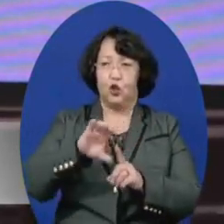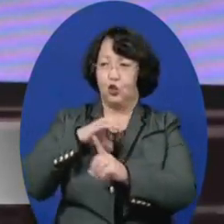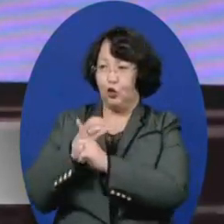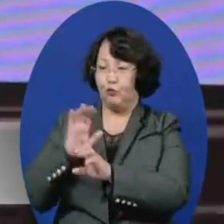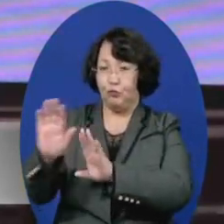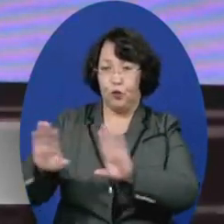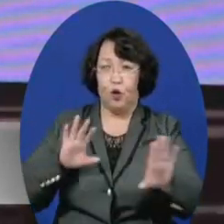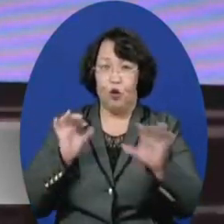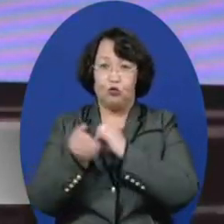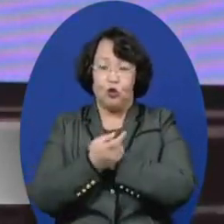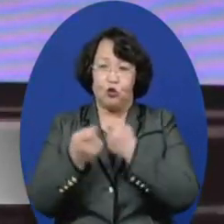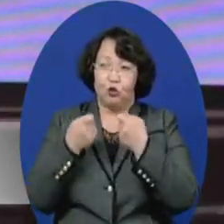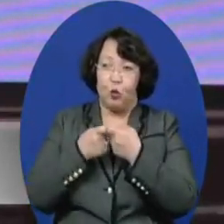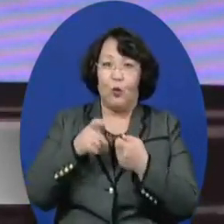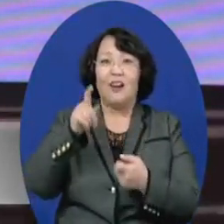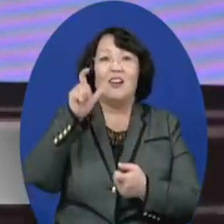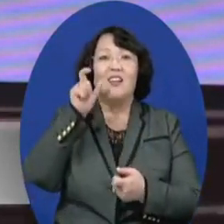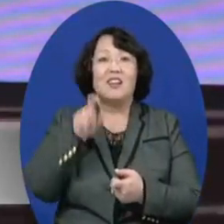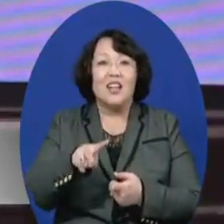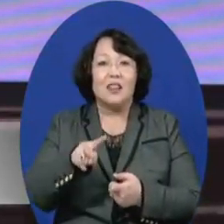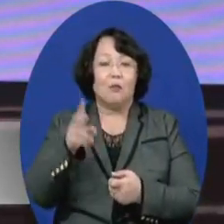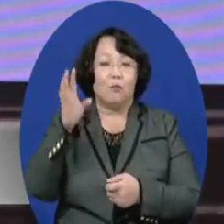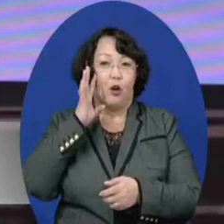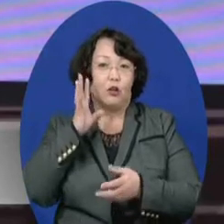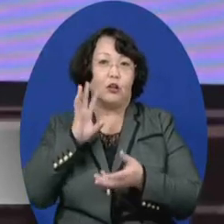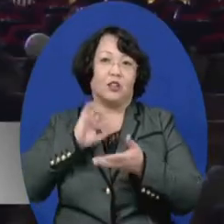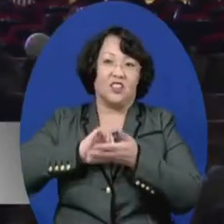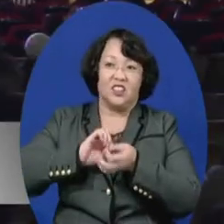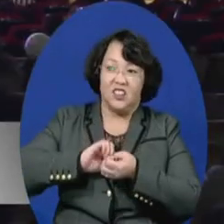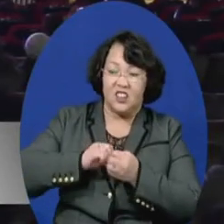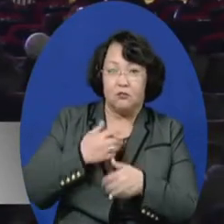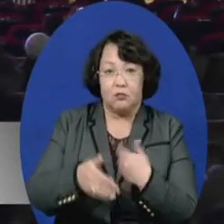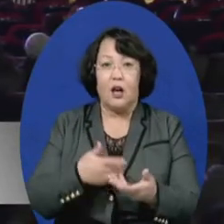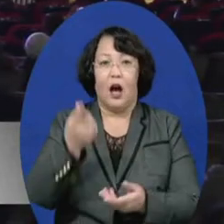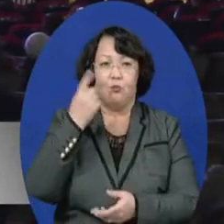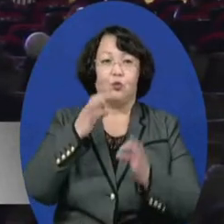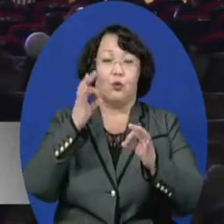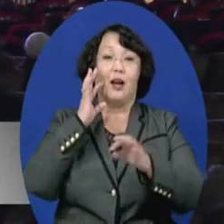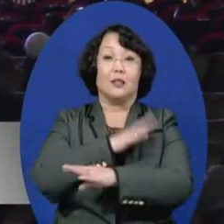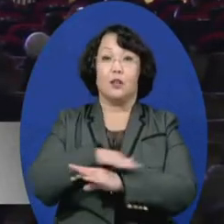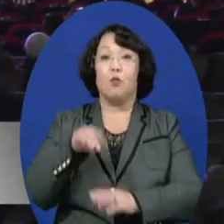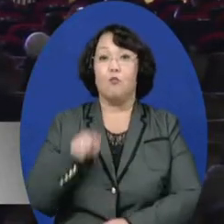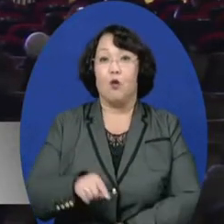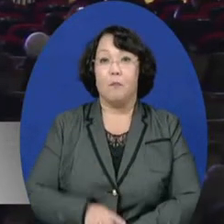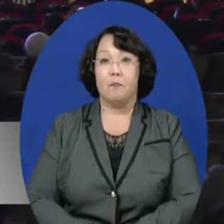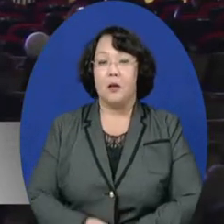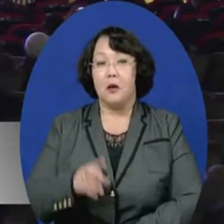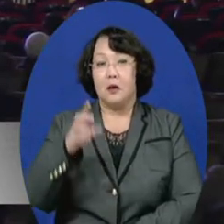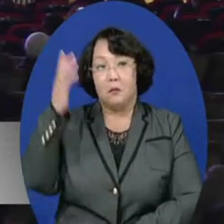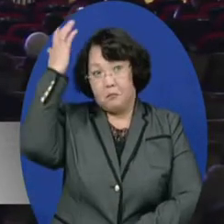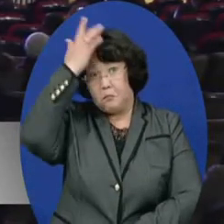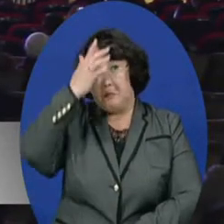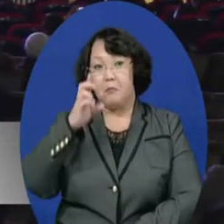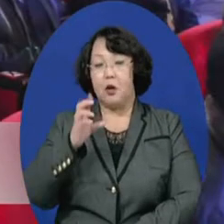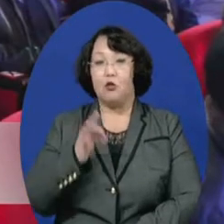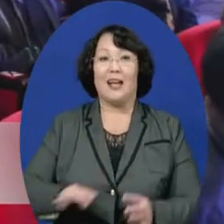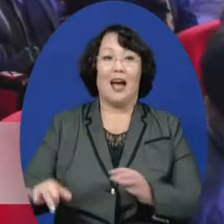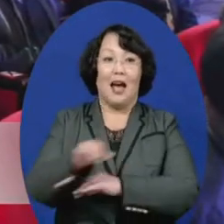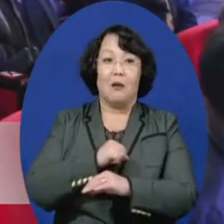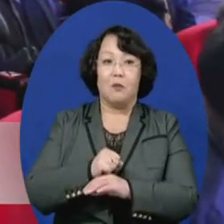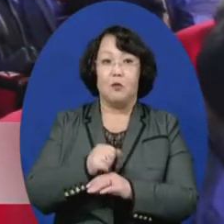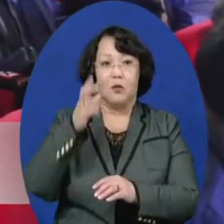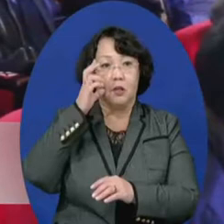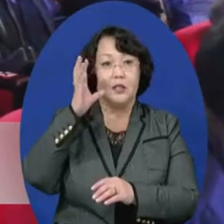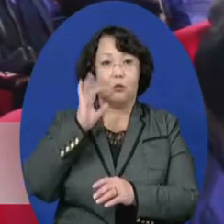бидний одоо бас хэлний бодлогуудыг явуулах нь зүйтэй юм бэ гэдэг. Энийг л цөмөрөө зөв тодорхойлъё гэж байна. Энэ бол Баянгүлгийн аймаг нь боловсролын салбарт оруулж байгаа хөрөнгө